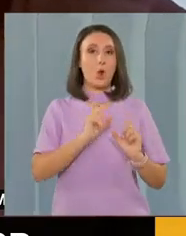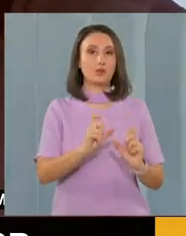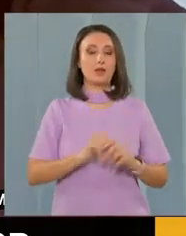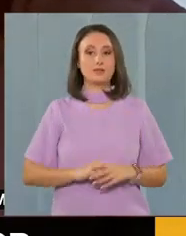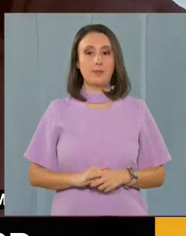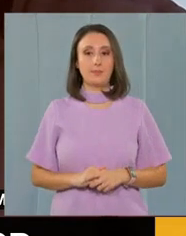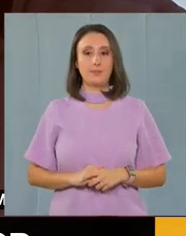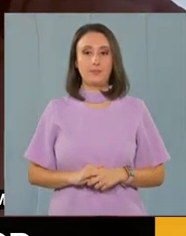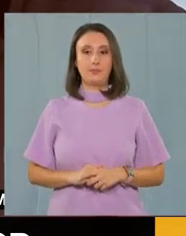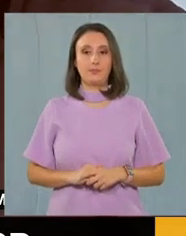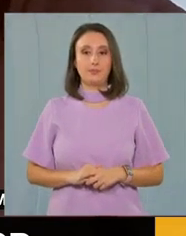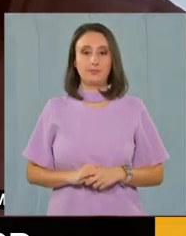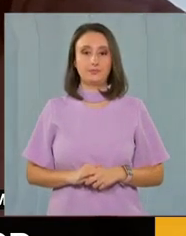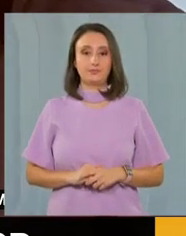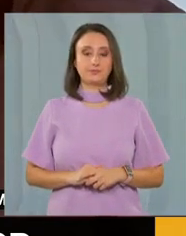este